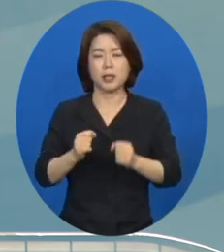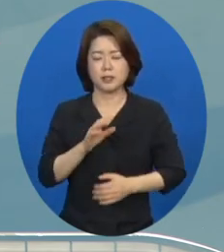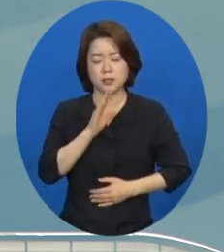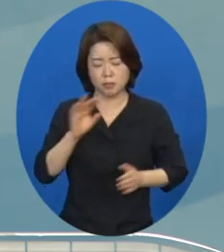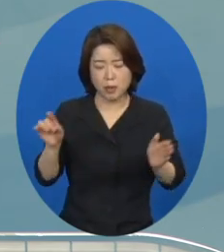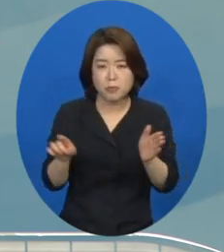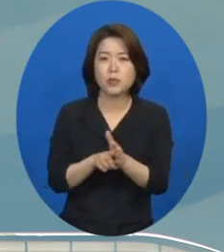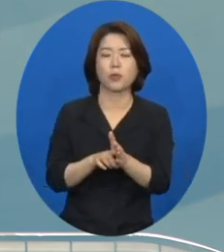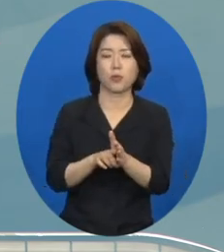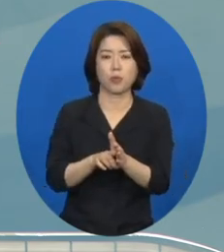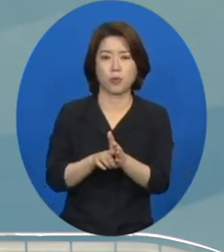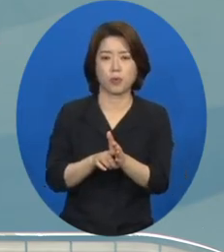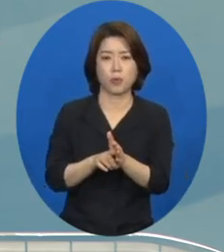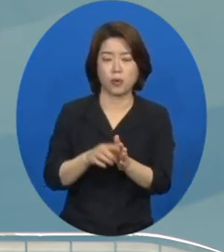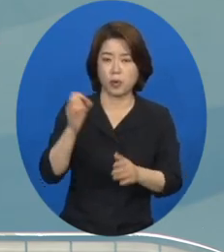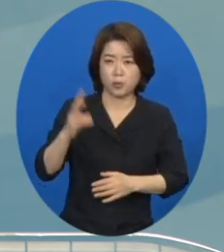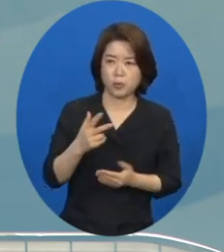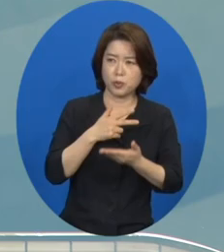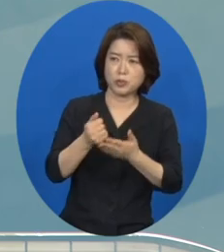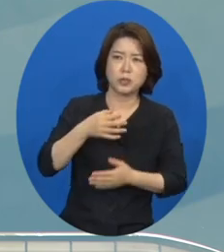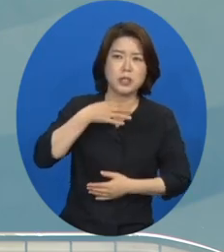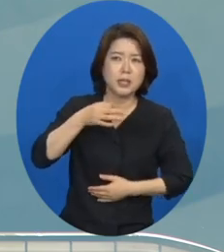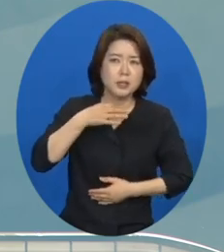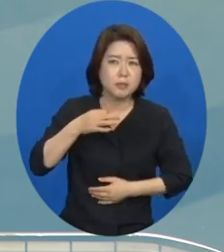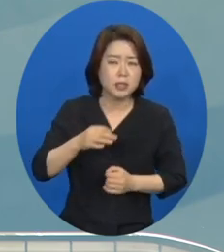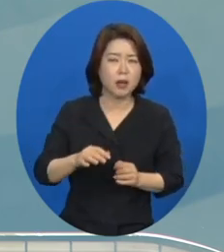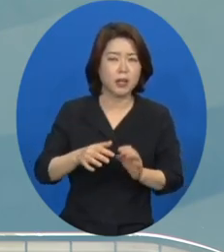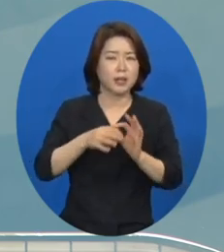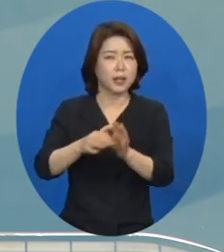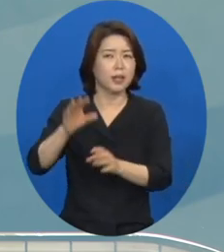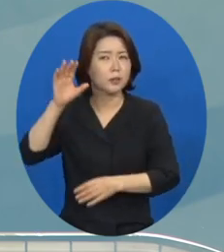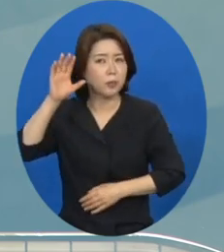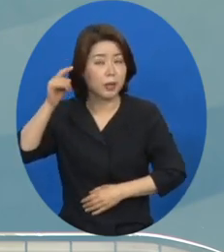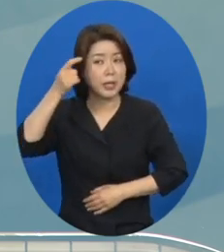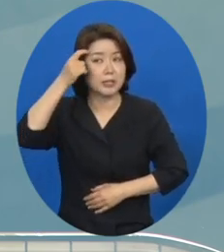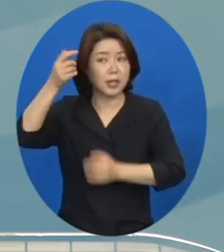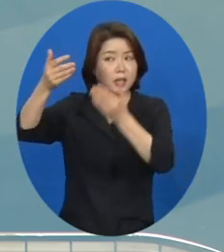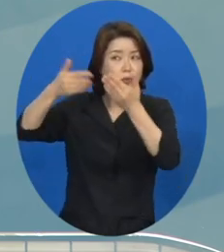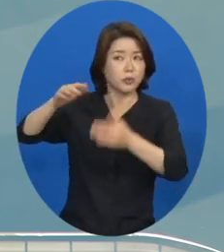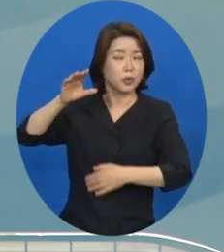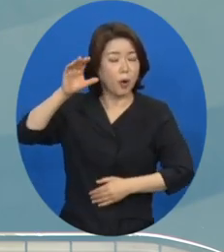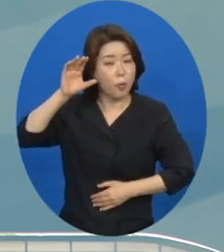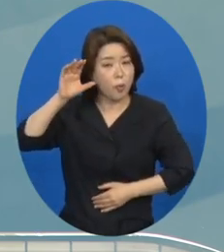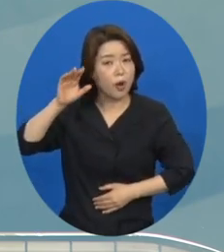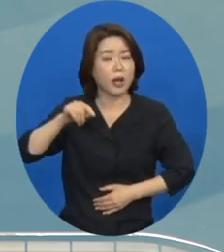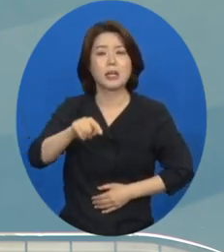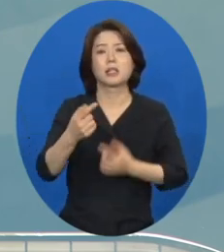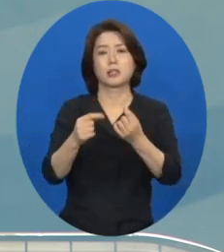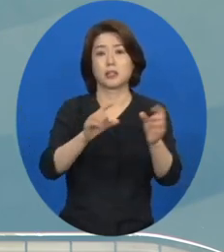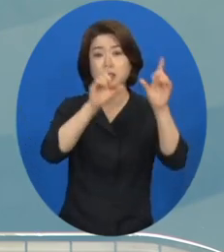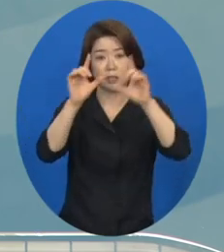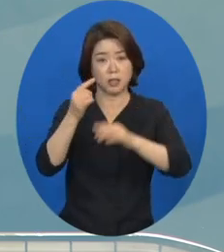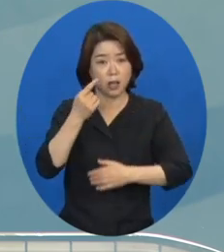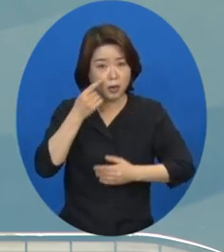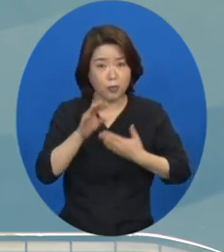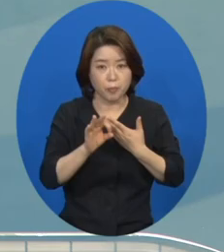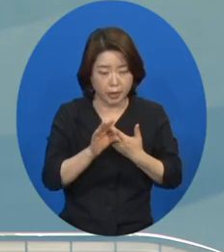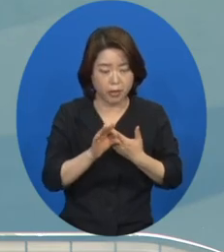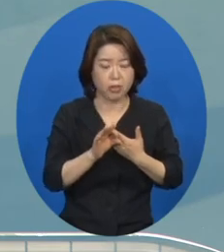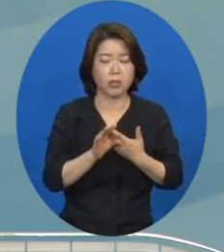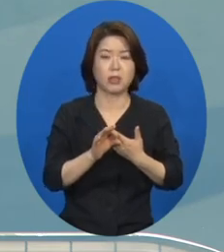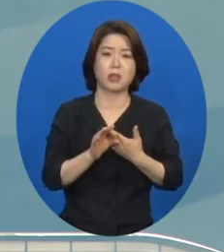믿고 그리고 주님의 음성에 계속 귀를 기울이고 그렇게 여러분이 살아보시면